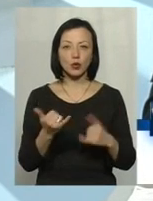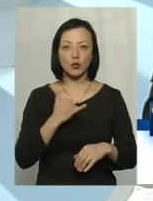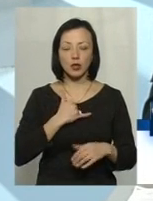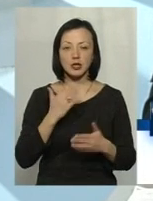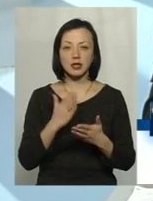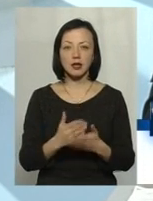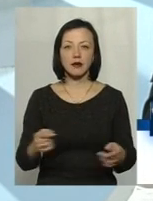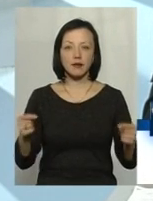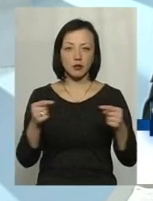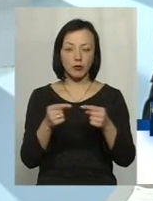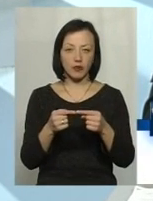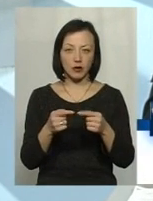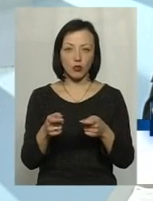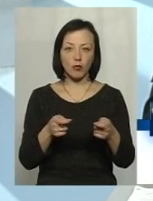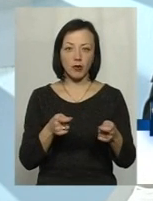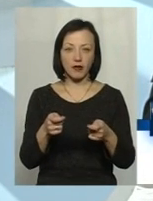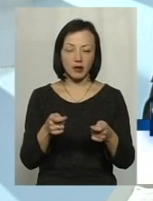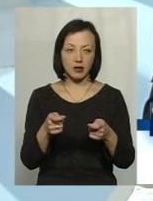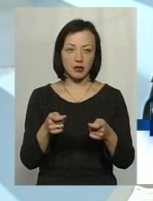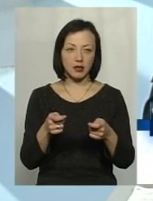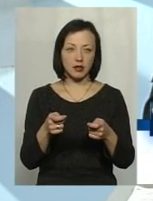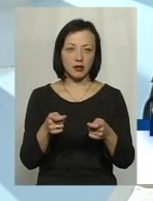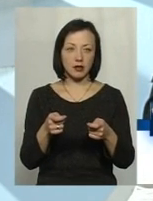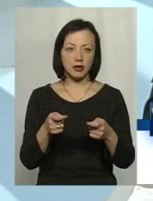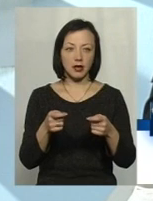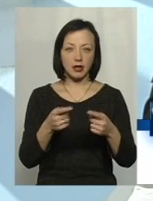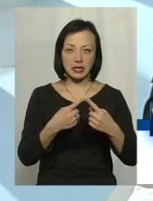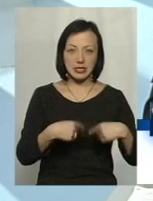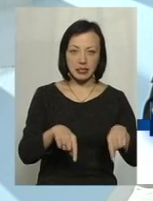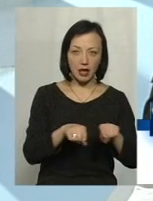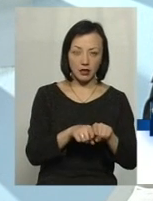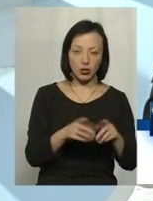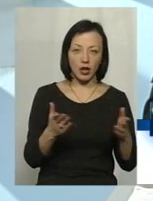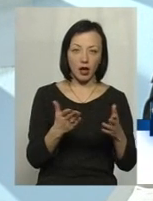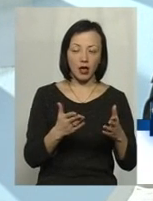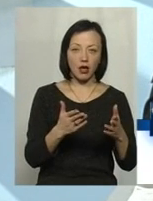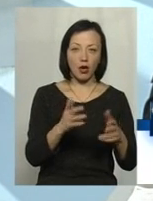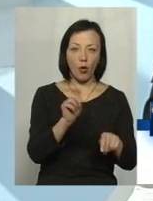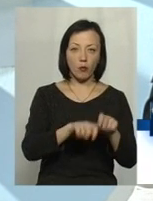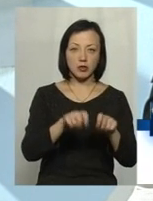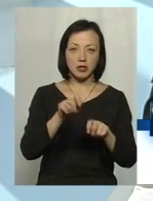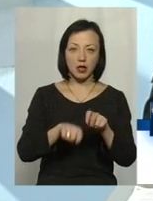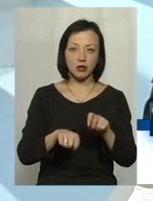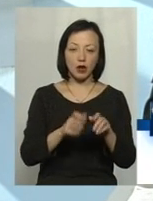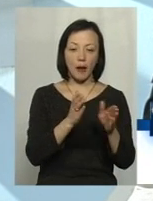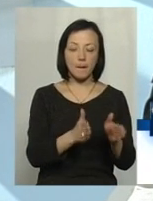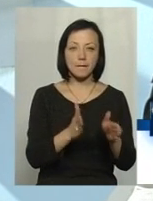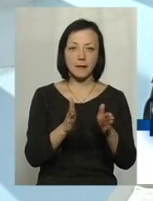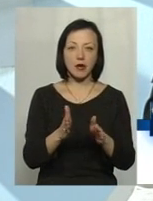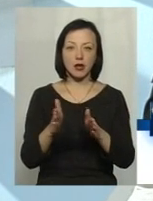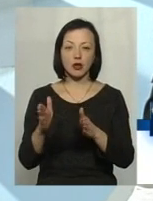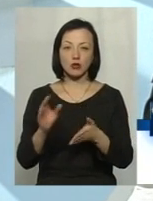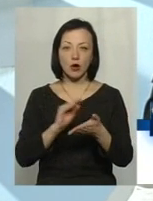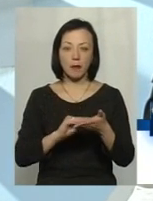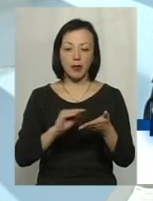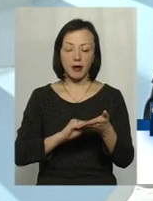є відповідний в управлінні превенції відповідний сектор, який обстежує мережу, який пише